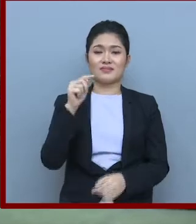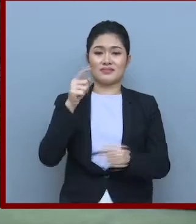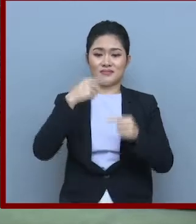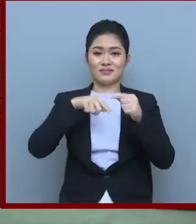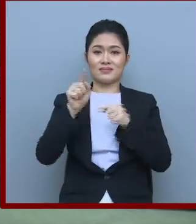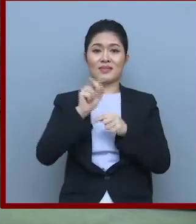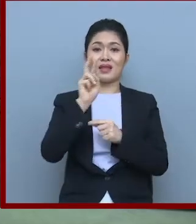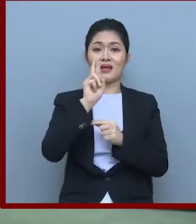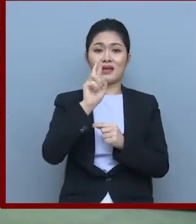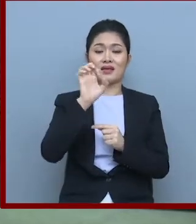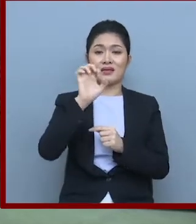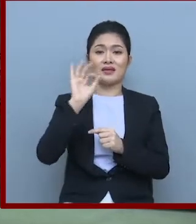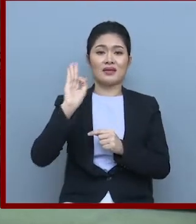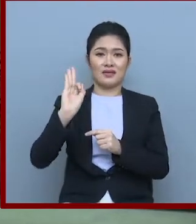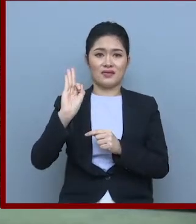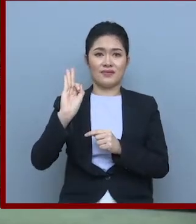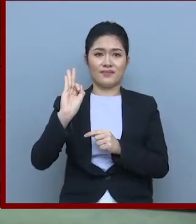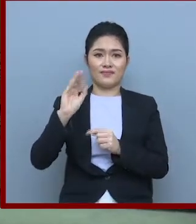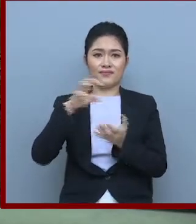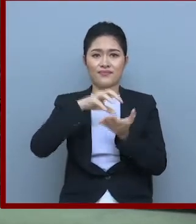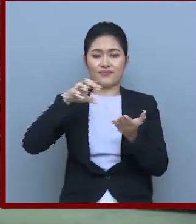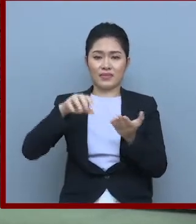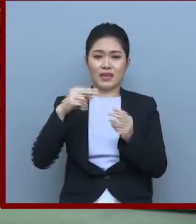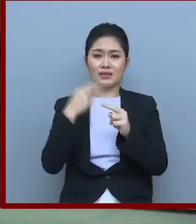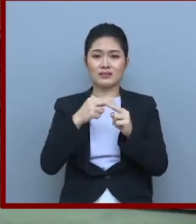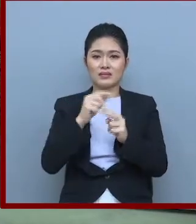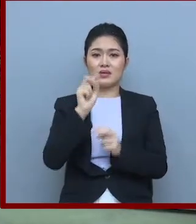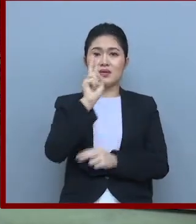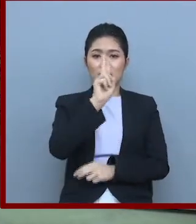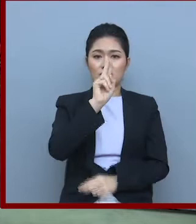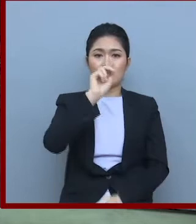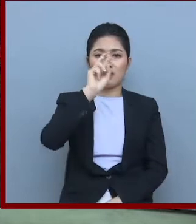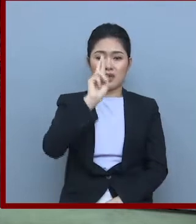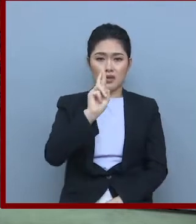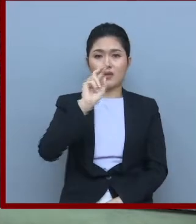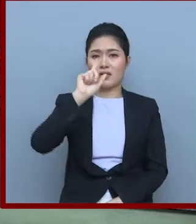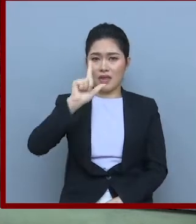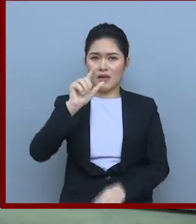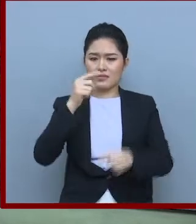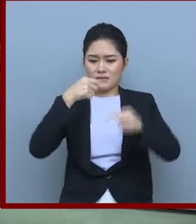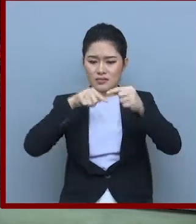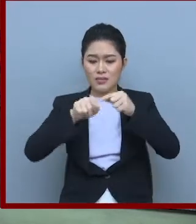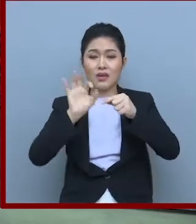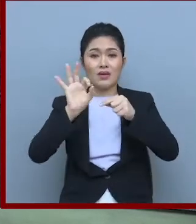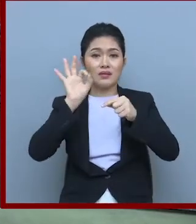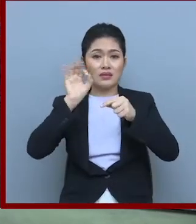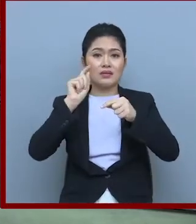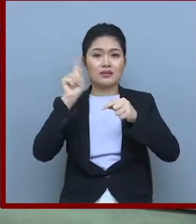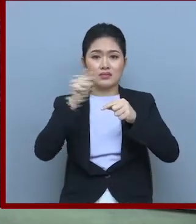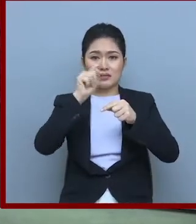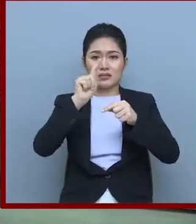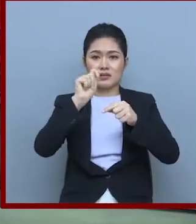preference นะครับแล้วก็ไปวางในส่วนของ URL นะครับพิมพ์ใส่ไปก็ได้นะครับแล้วก็ไปเลือกที่ True นะ